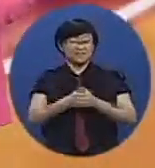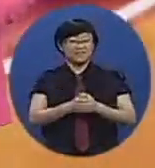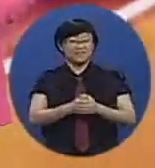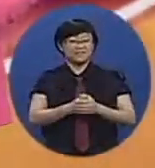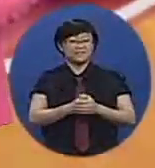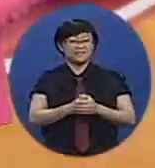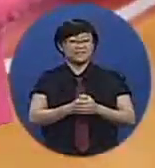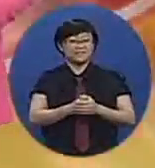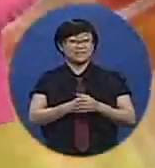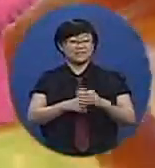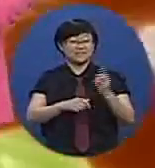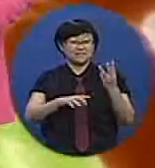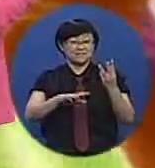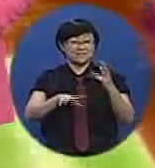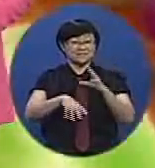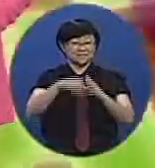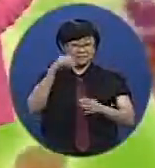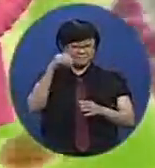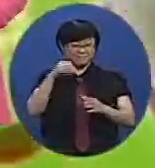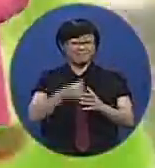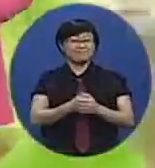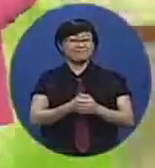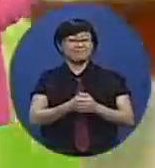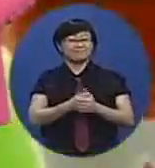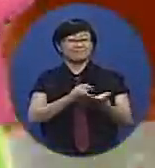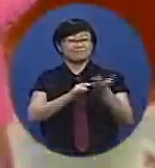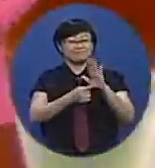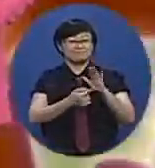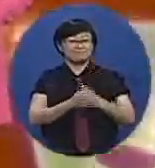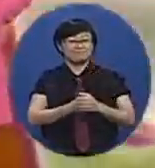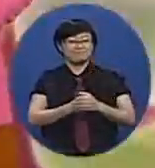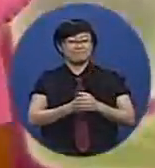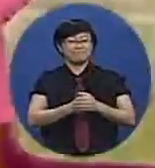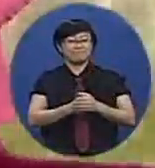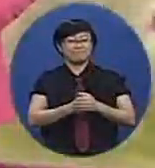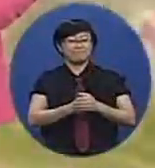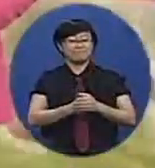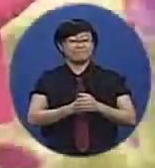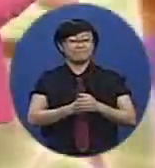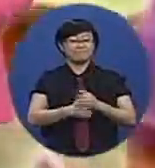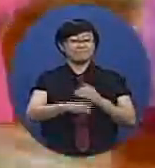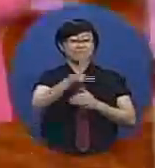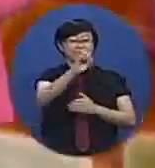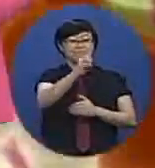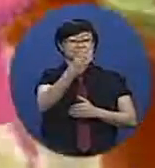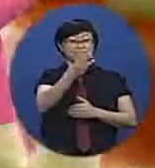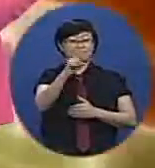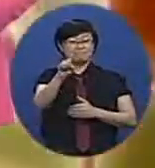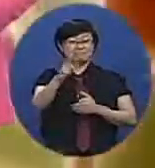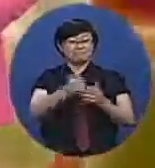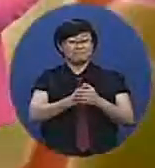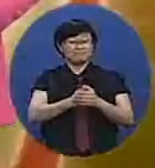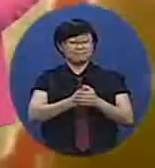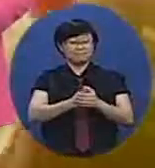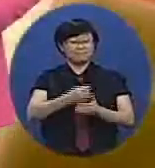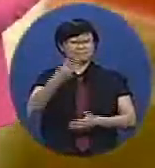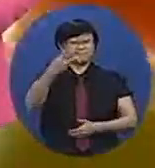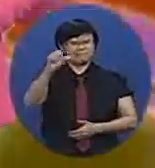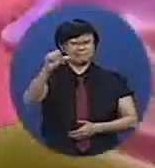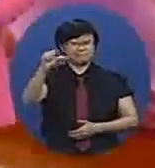네 세 분 추첨했죠 네 발표하겠습니다 오늘 먼저 031로 시작되는